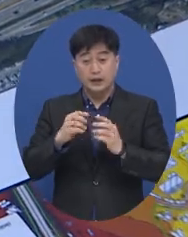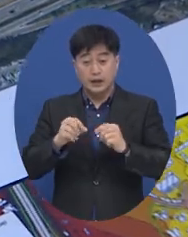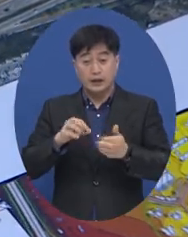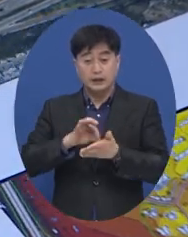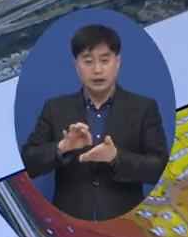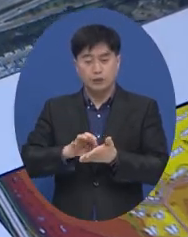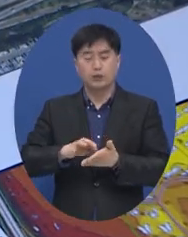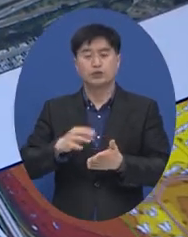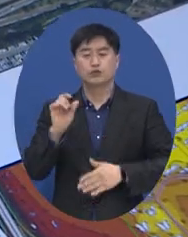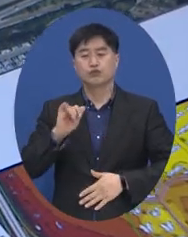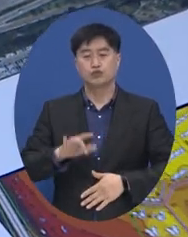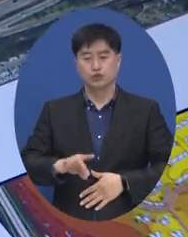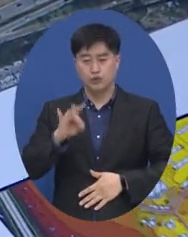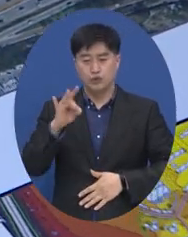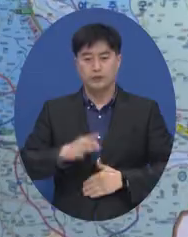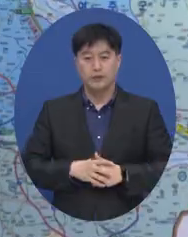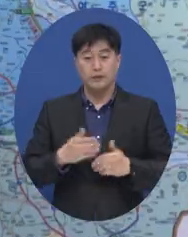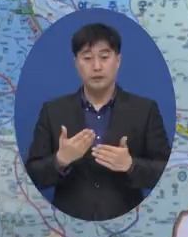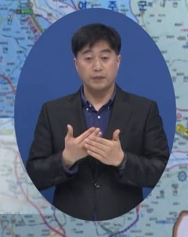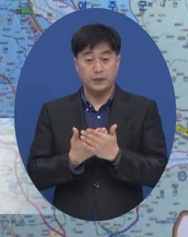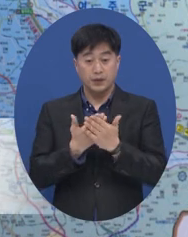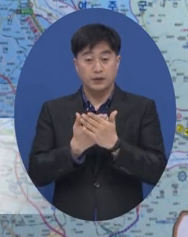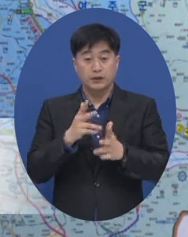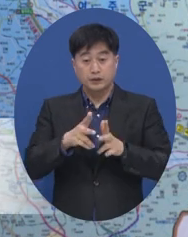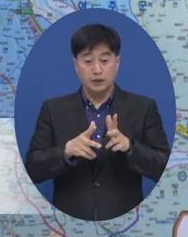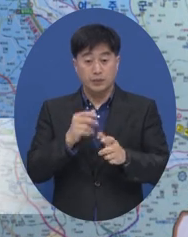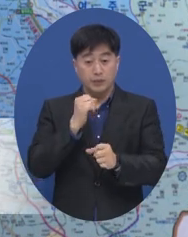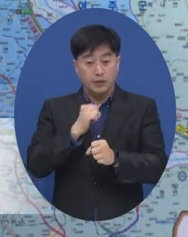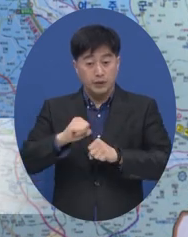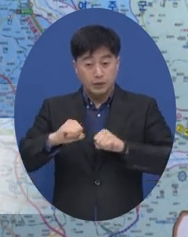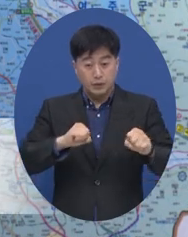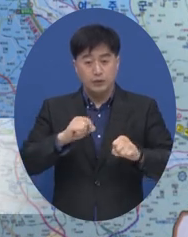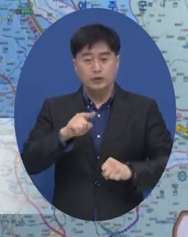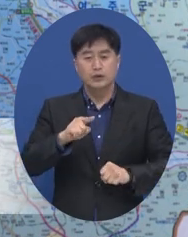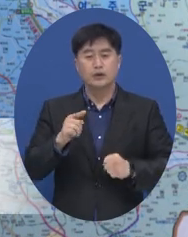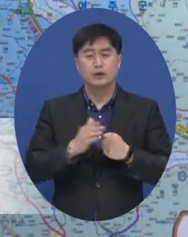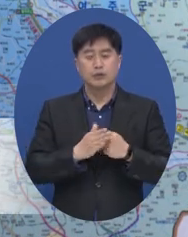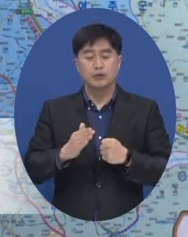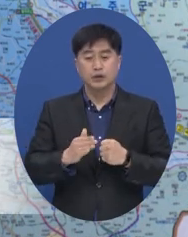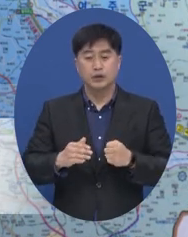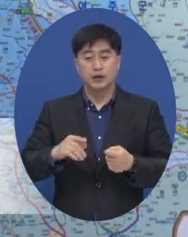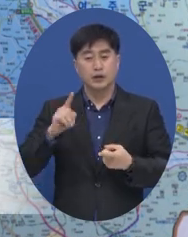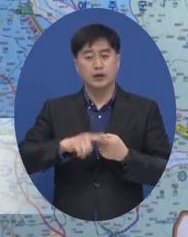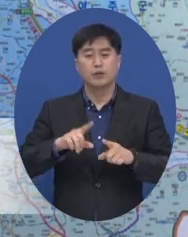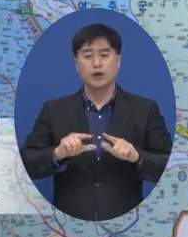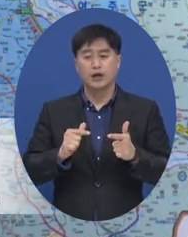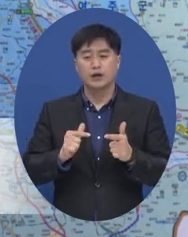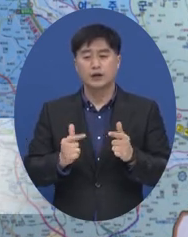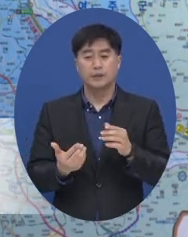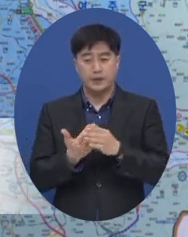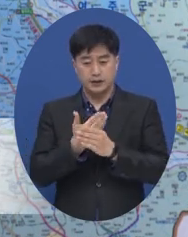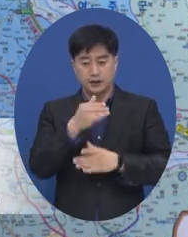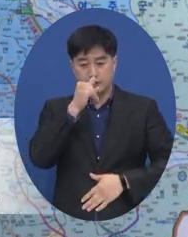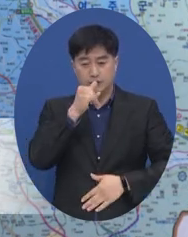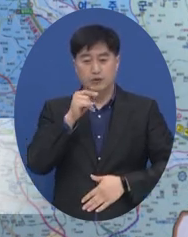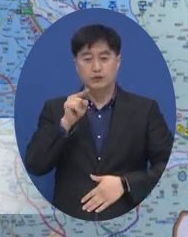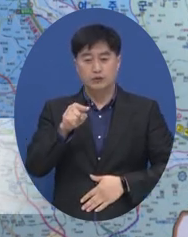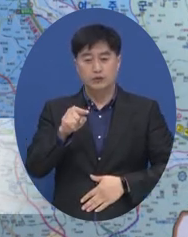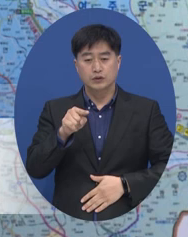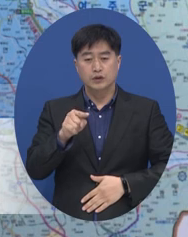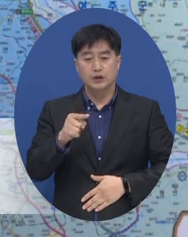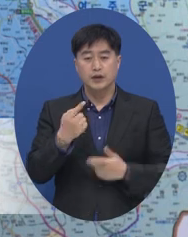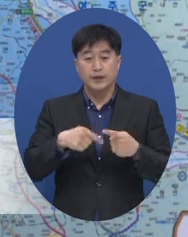전국 최초입니다. 개발 사업을 하게 되면은 이로 인해서 부작용이 많이 일어나게 됩니다. 그러한